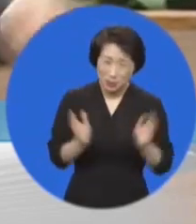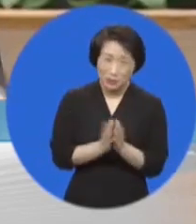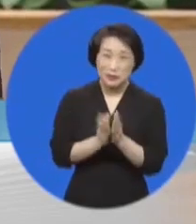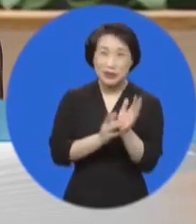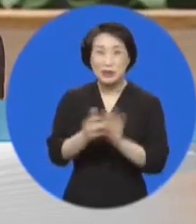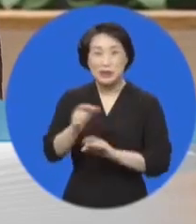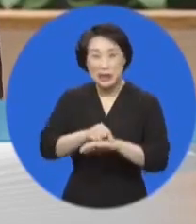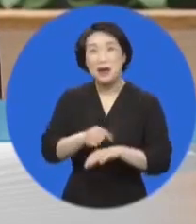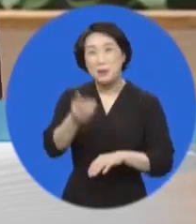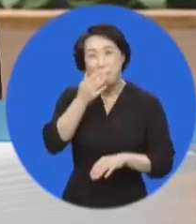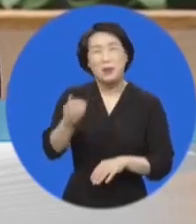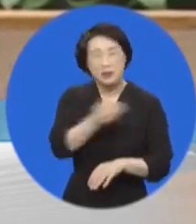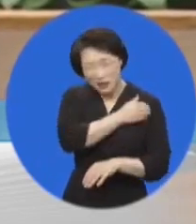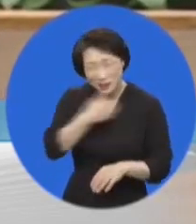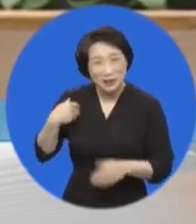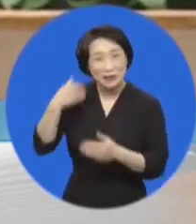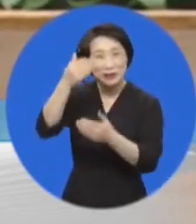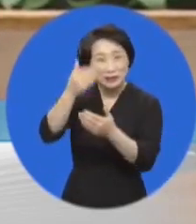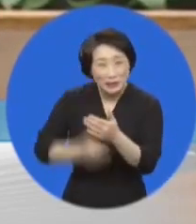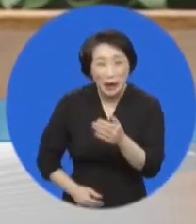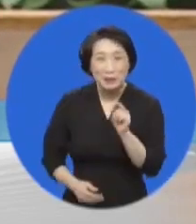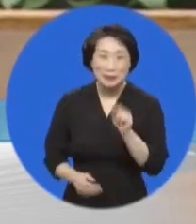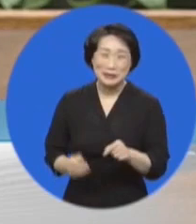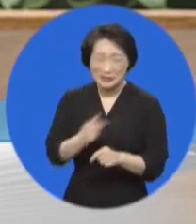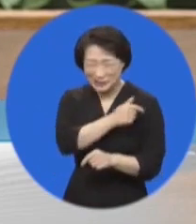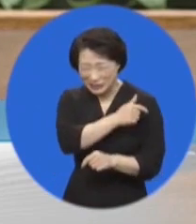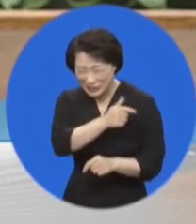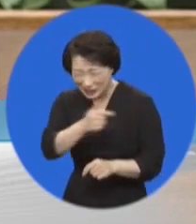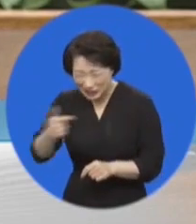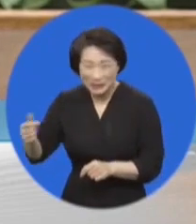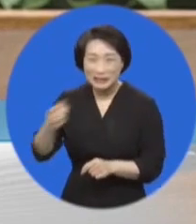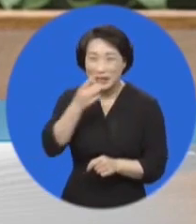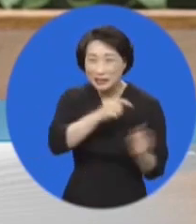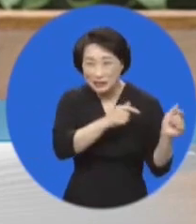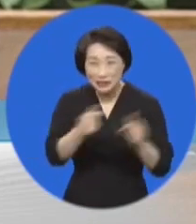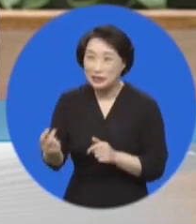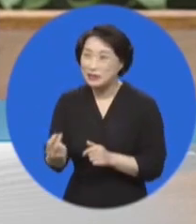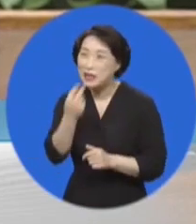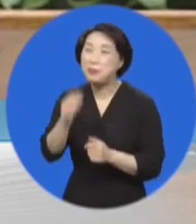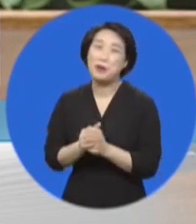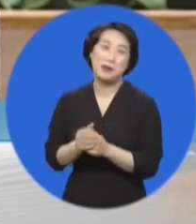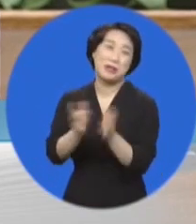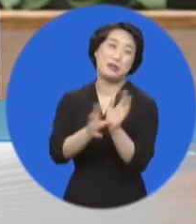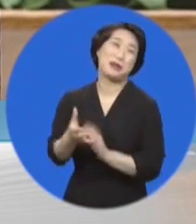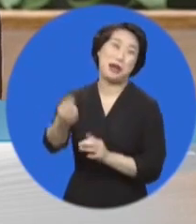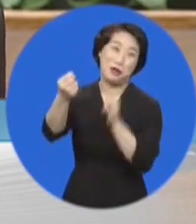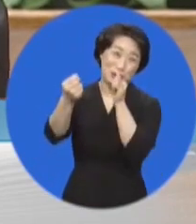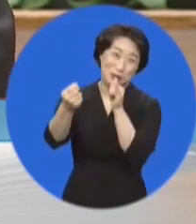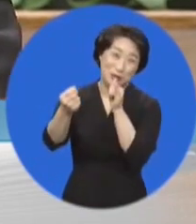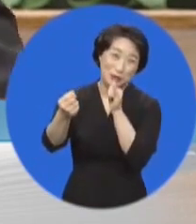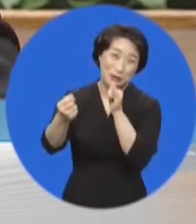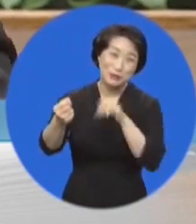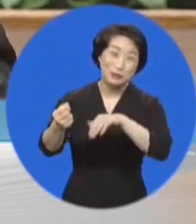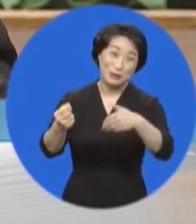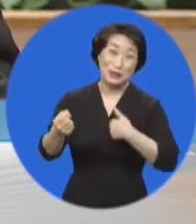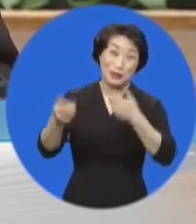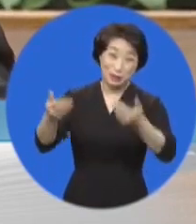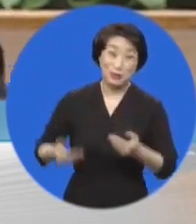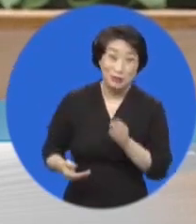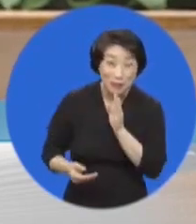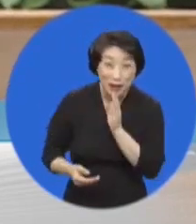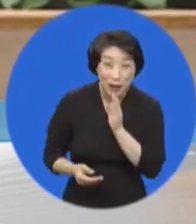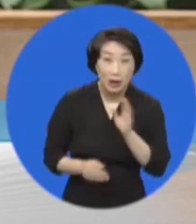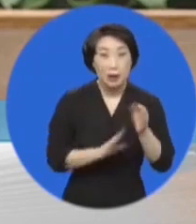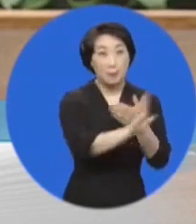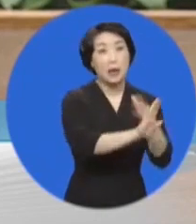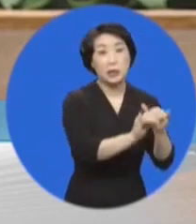먹고도 남는 어마어마한 양식과 생명이 그 안에 있었으니